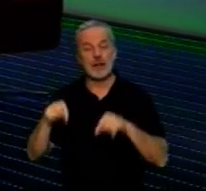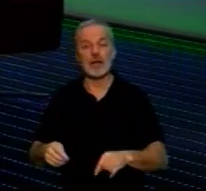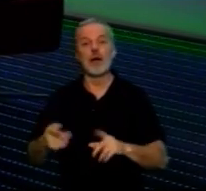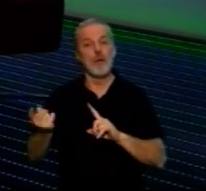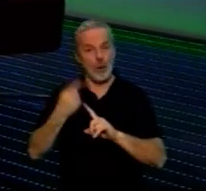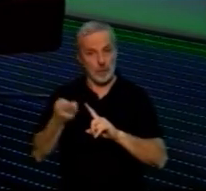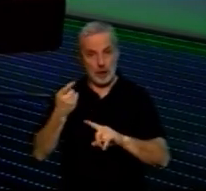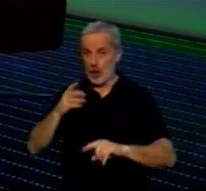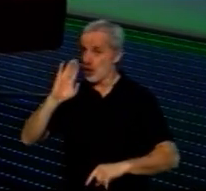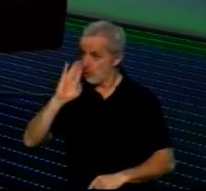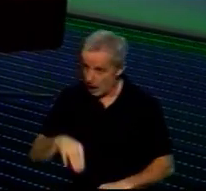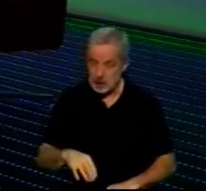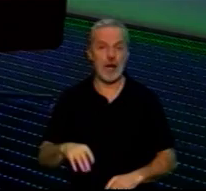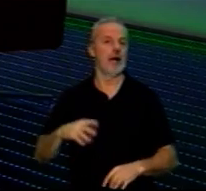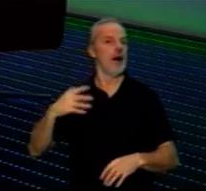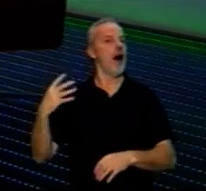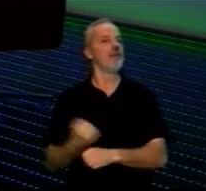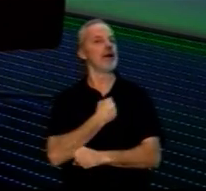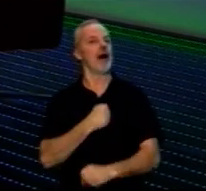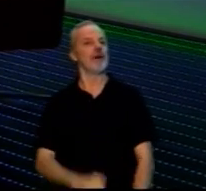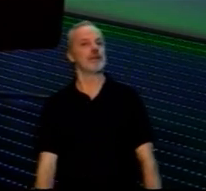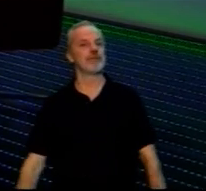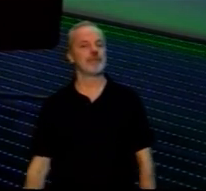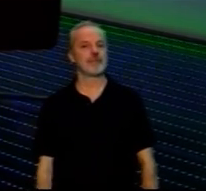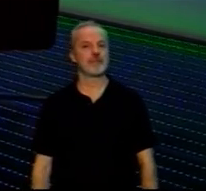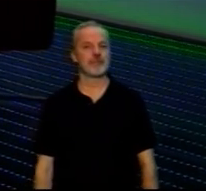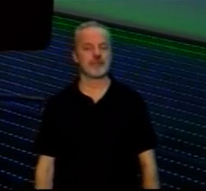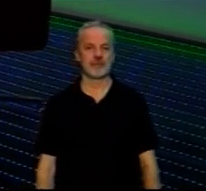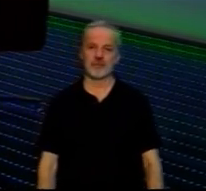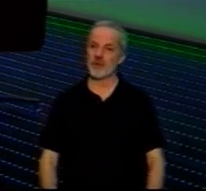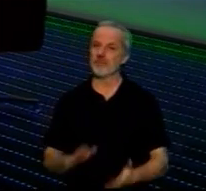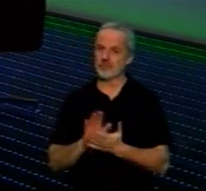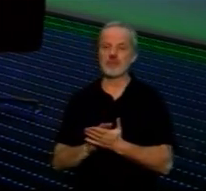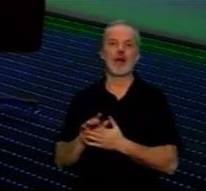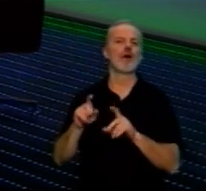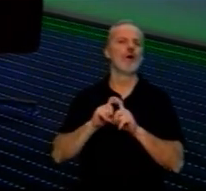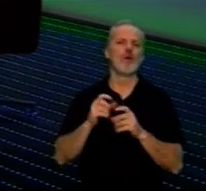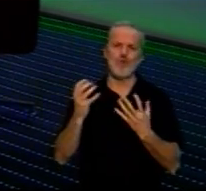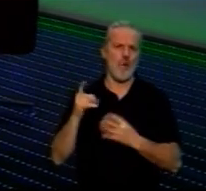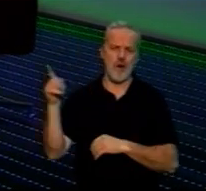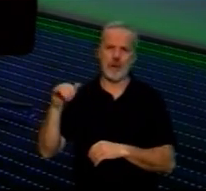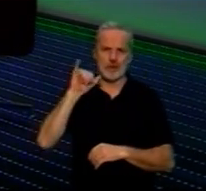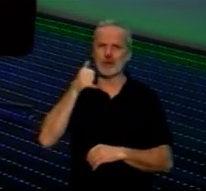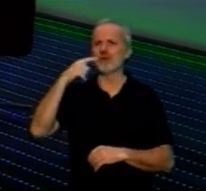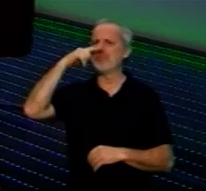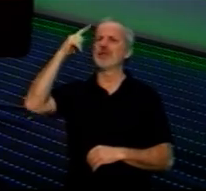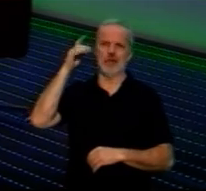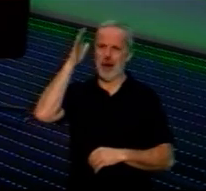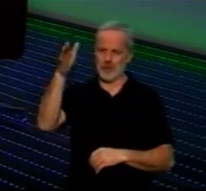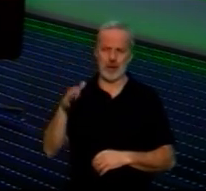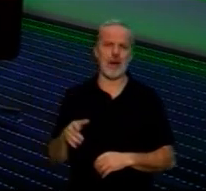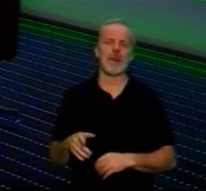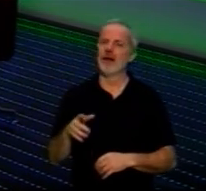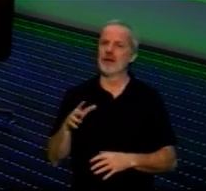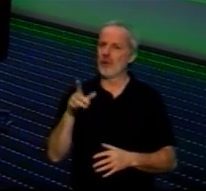jsou schopni získávat tituly mistrů Evropy či mistrů světa. Tak doufám, že Jirka nespěchne, ale on by neměl, protože už tohle není jeho první úspěch